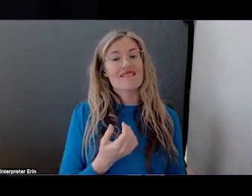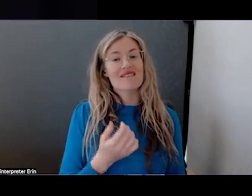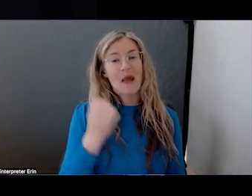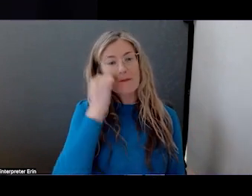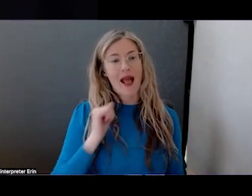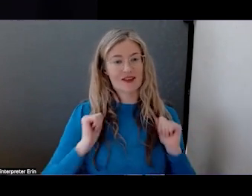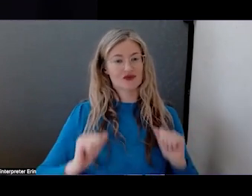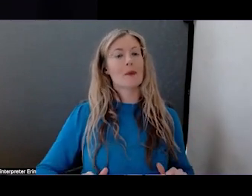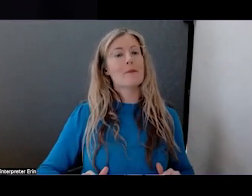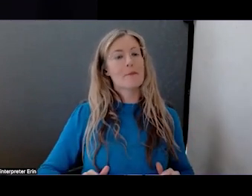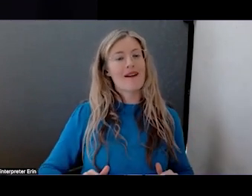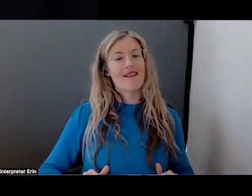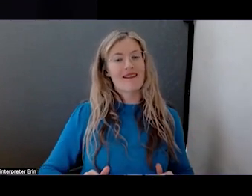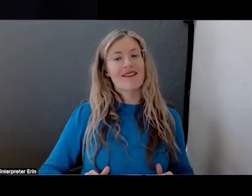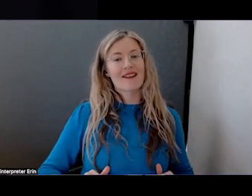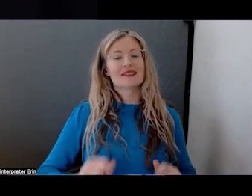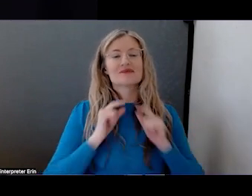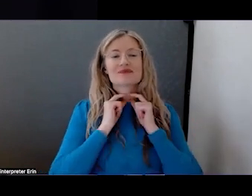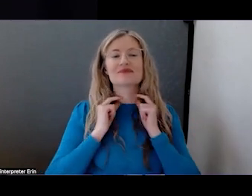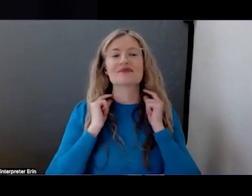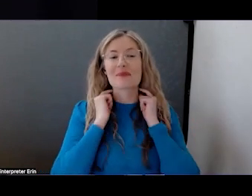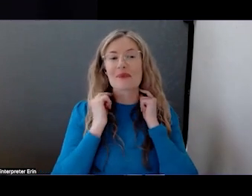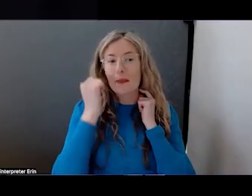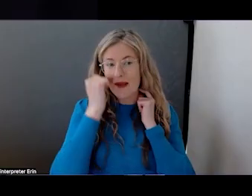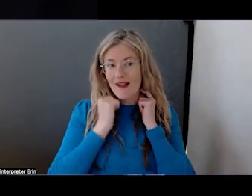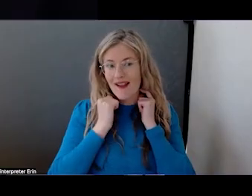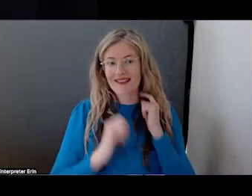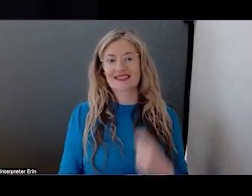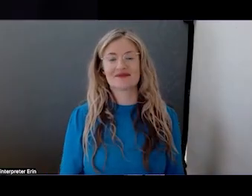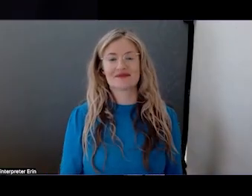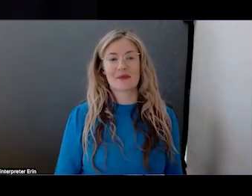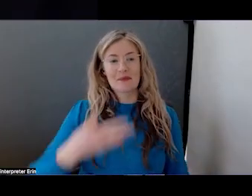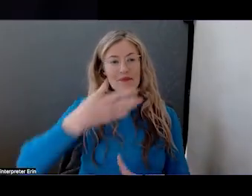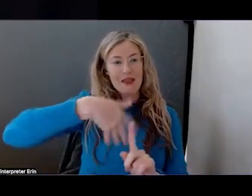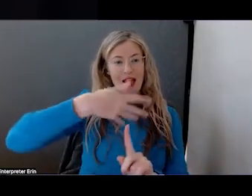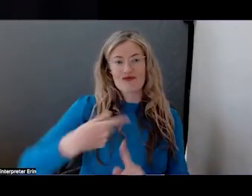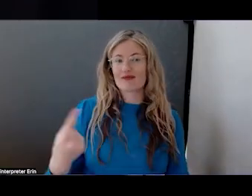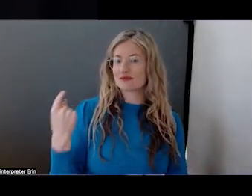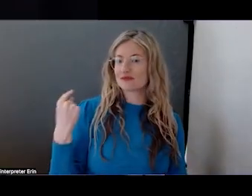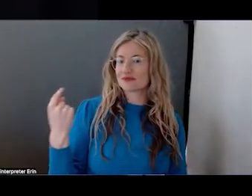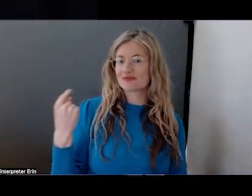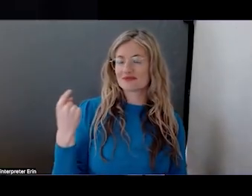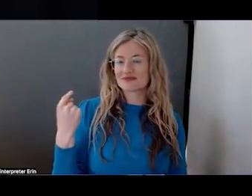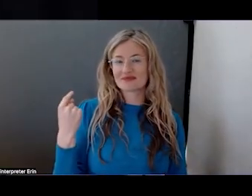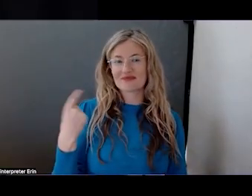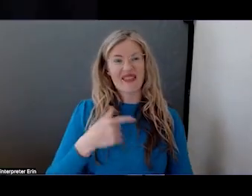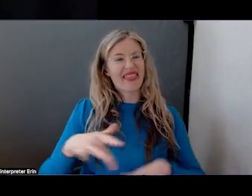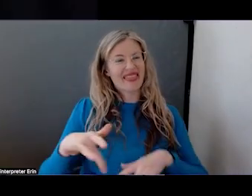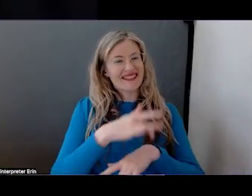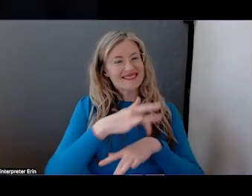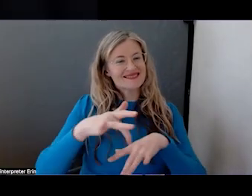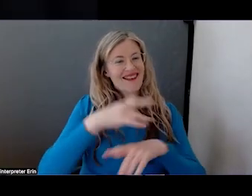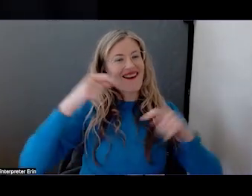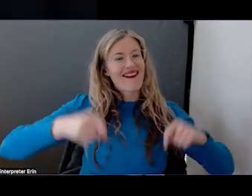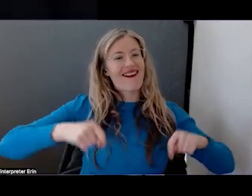I also have a rosso e black nero e necklace. tappi di ferro And in the e background, camminino. you have, since I'm in a theater, some